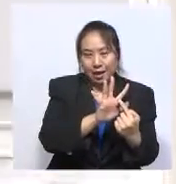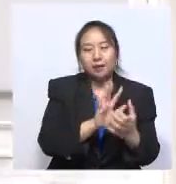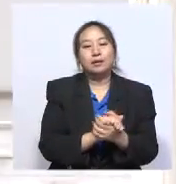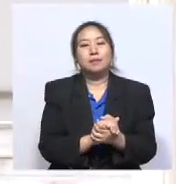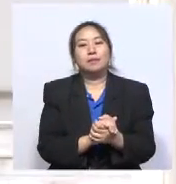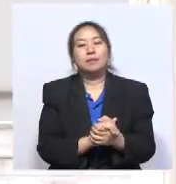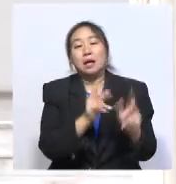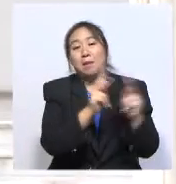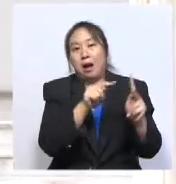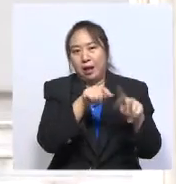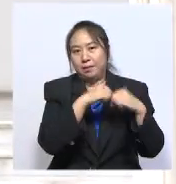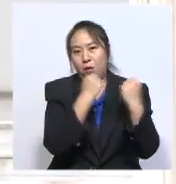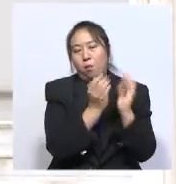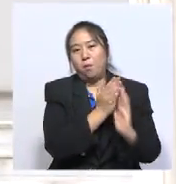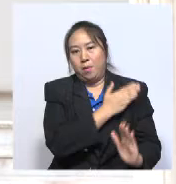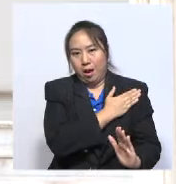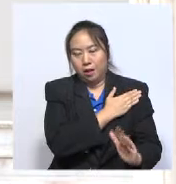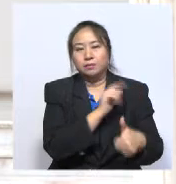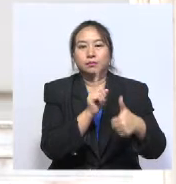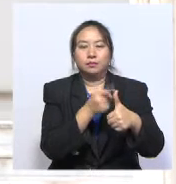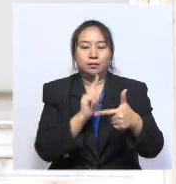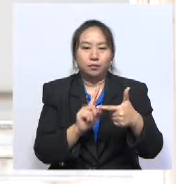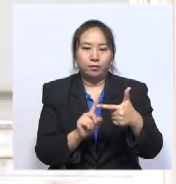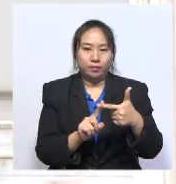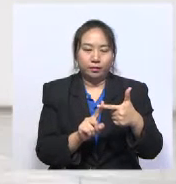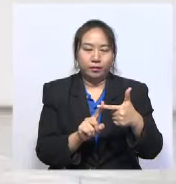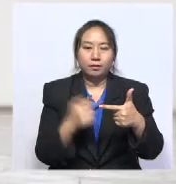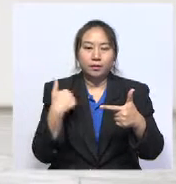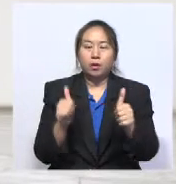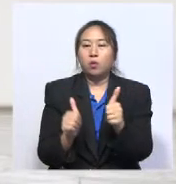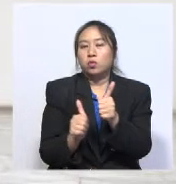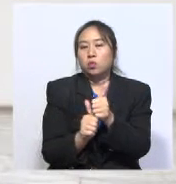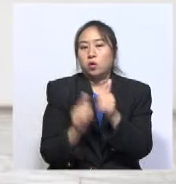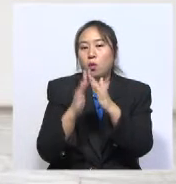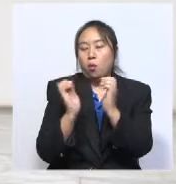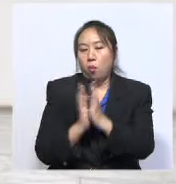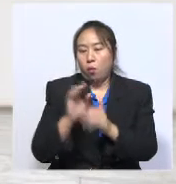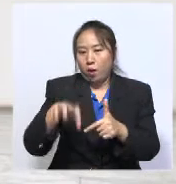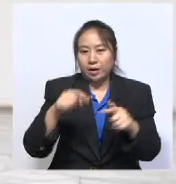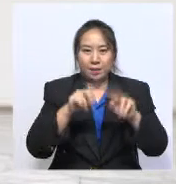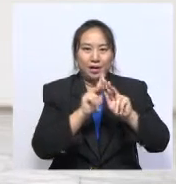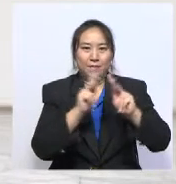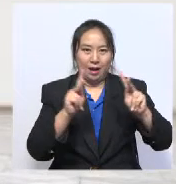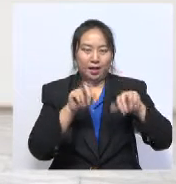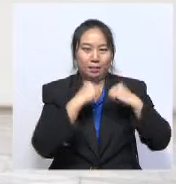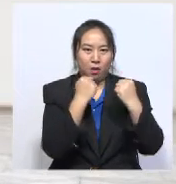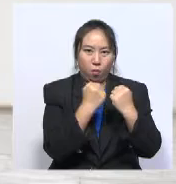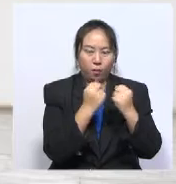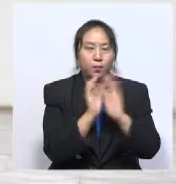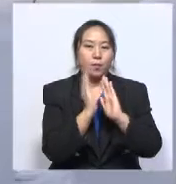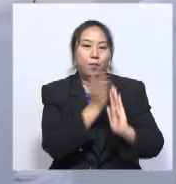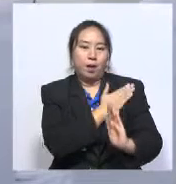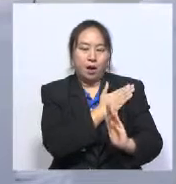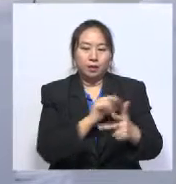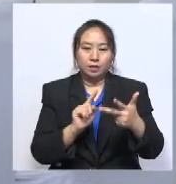ครพระพรหมเมธีผู้ช่วยเจ้าอาวาสวัดสัมพันธวงศารามเป็นกรรมการมหาเถรสมาคมพระพรหมสิทธิเจ้